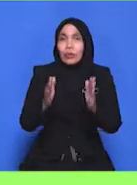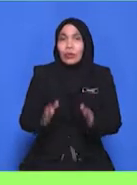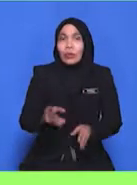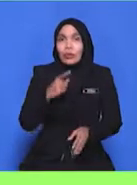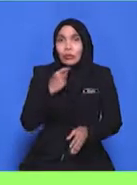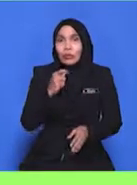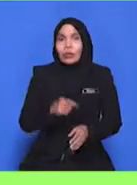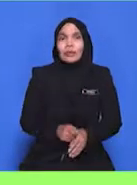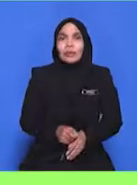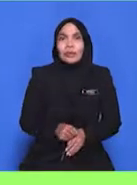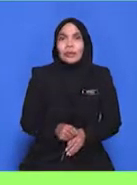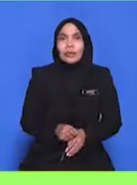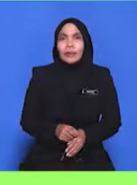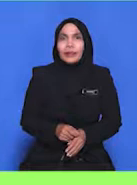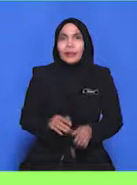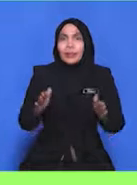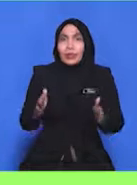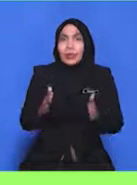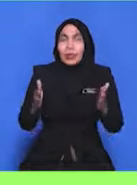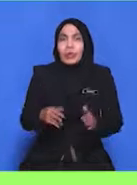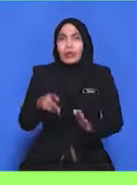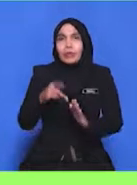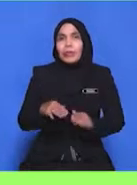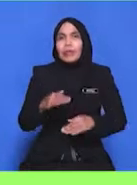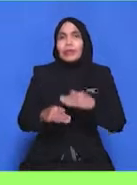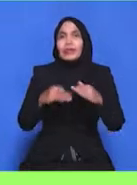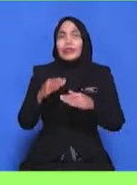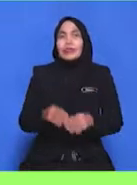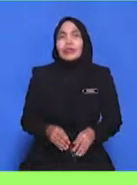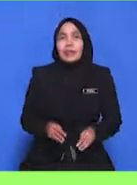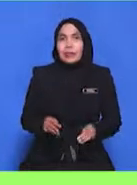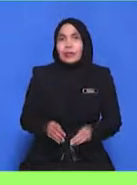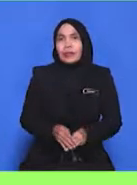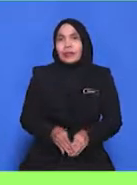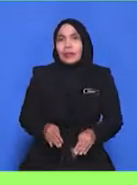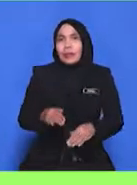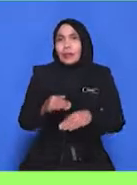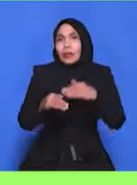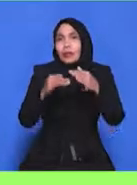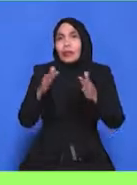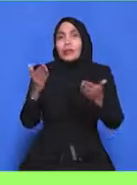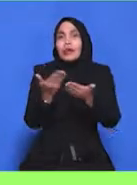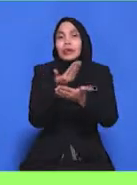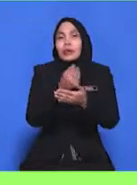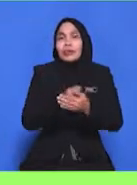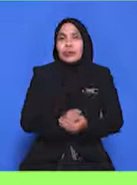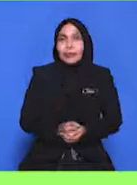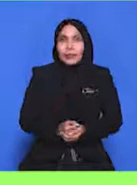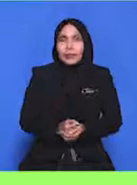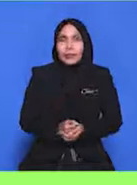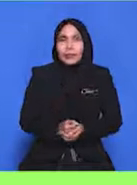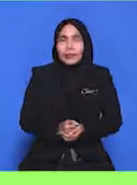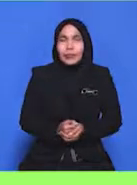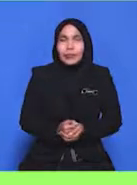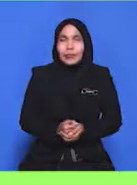menggalakkan pembinaan bangunan baharu bercirikan seni bina Islam sama seperti pembinaan masjid